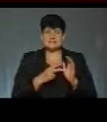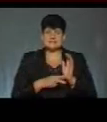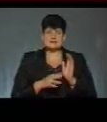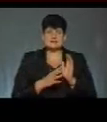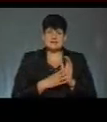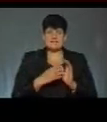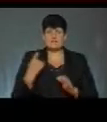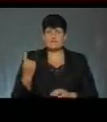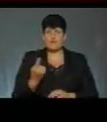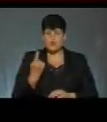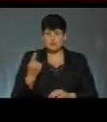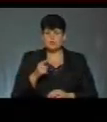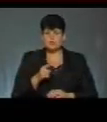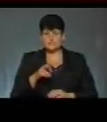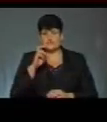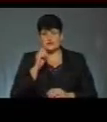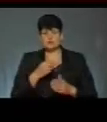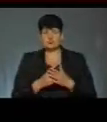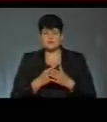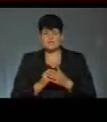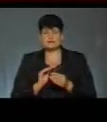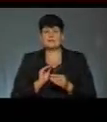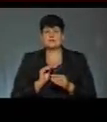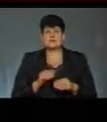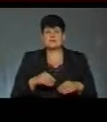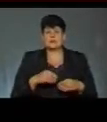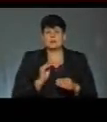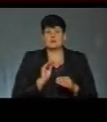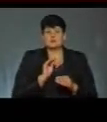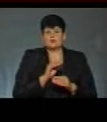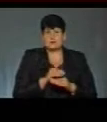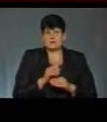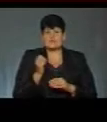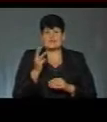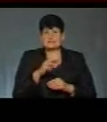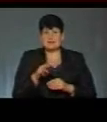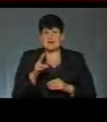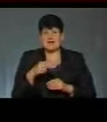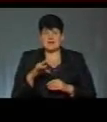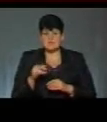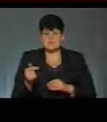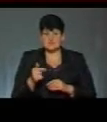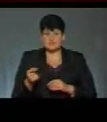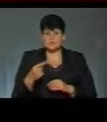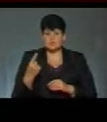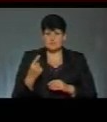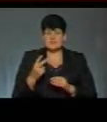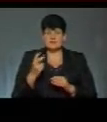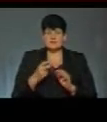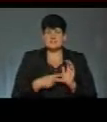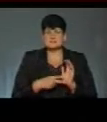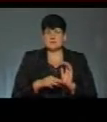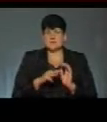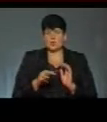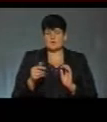4379 в області. Тоді до держбюджету надійшло більш як 13 мільярдів гривень. На Тернопільщині понад 270 мільйонів